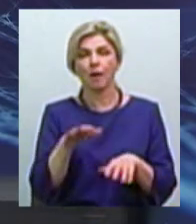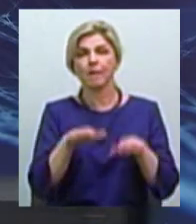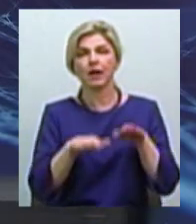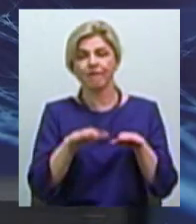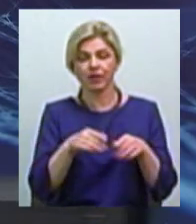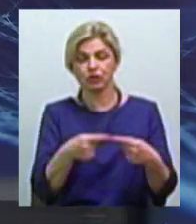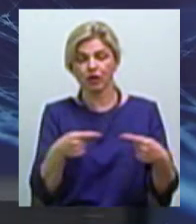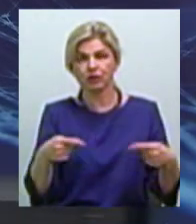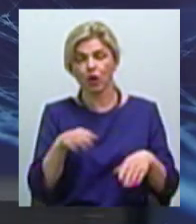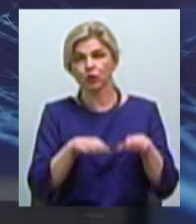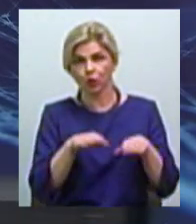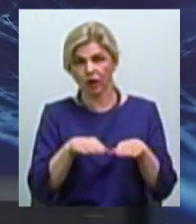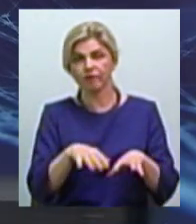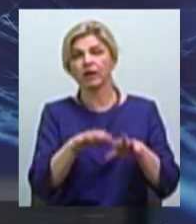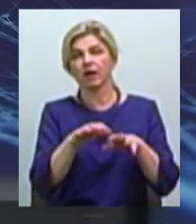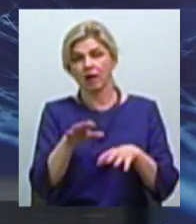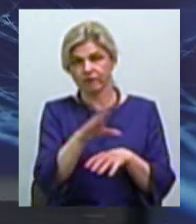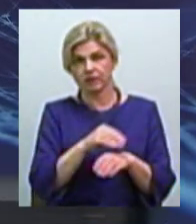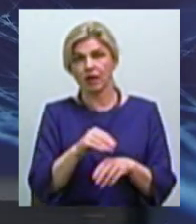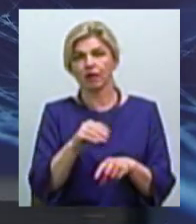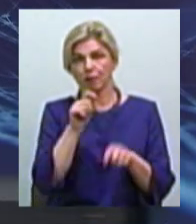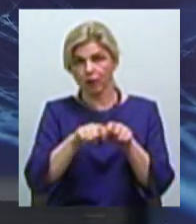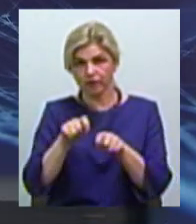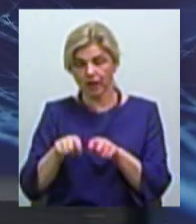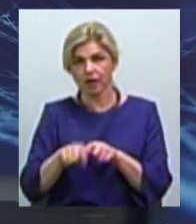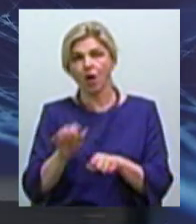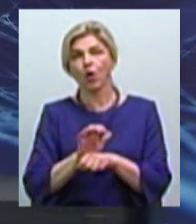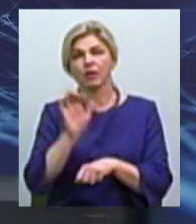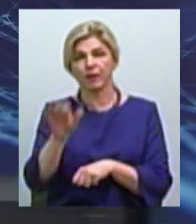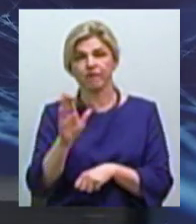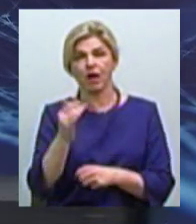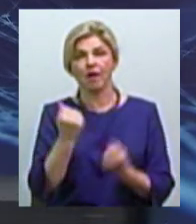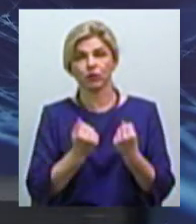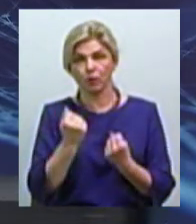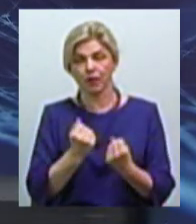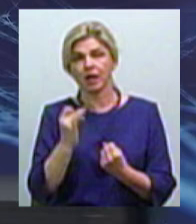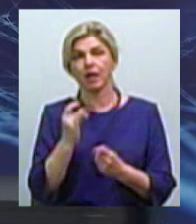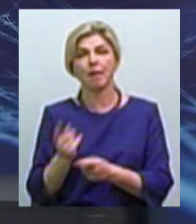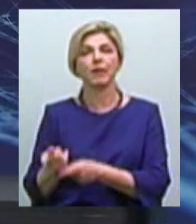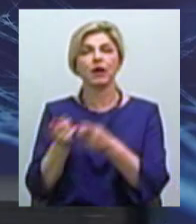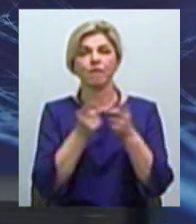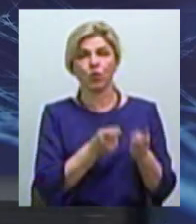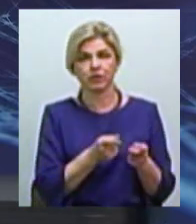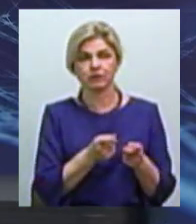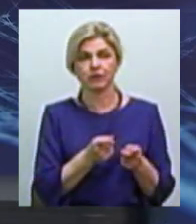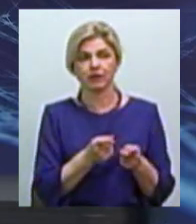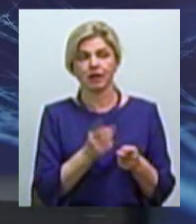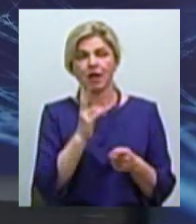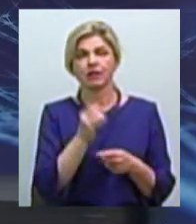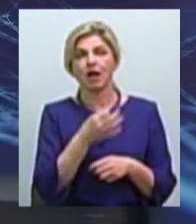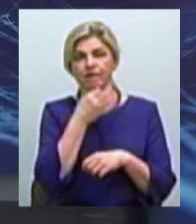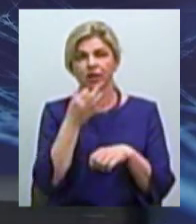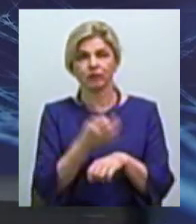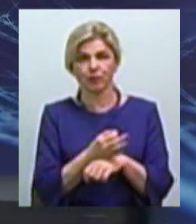перевішується, відправляється в автомобіль, далі перевозяться на відповідальне